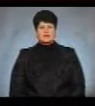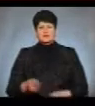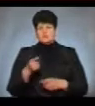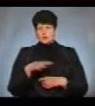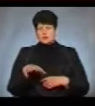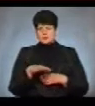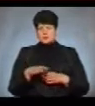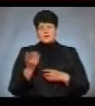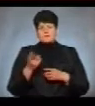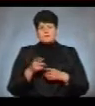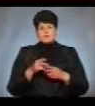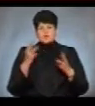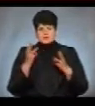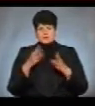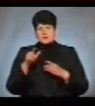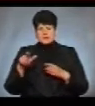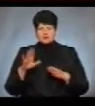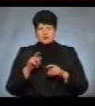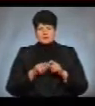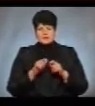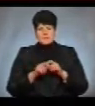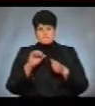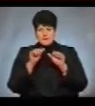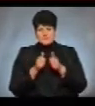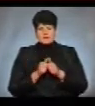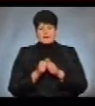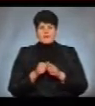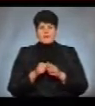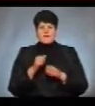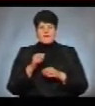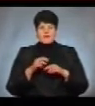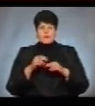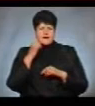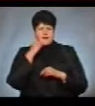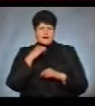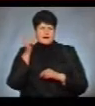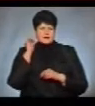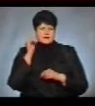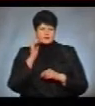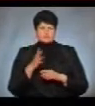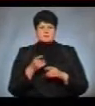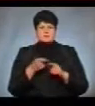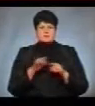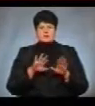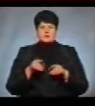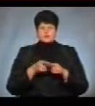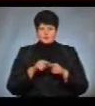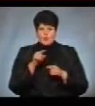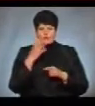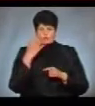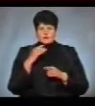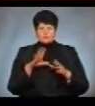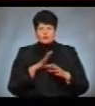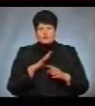Тернопільщині пожежники будуть перевіряти пам'ятки архітектури. Після того, як вогонь спалахнув у знаменитому соборі Паризької Богоматері, тема пожеж